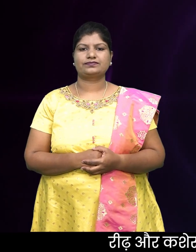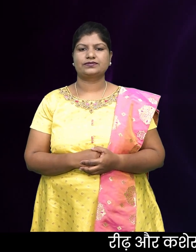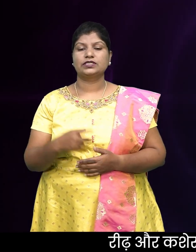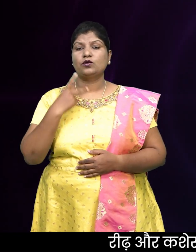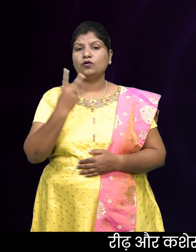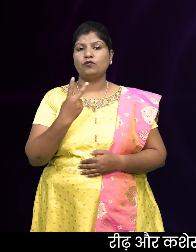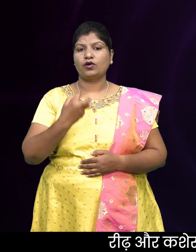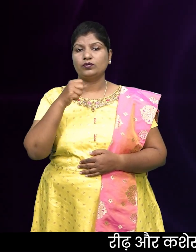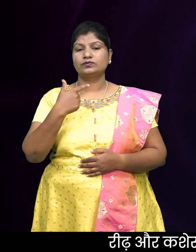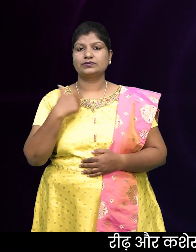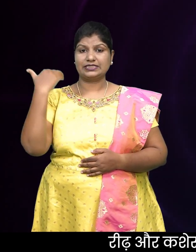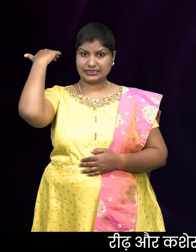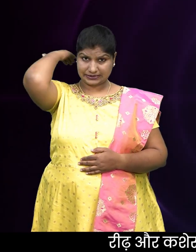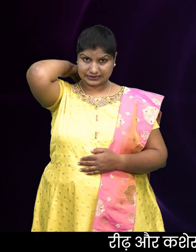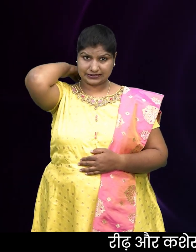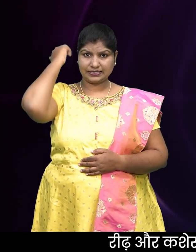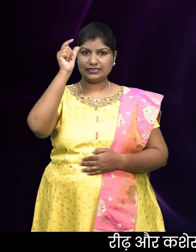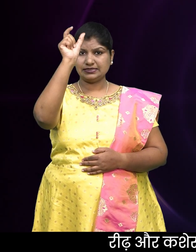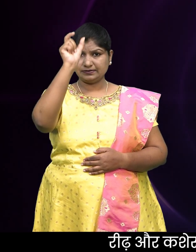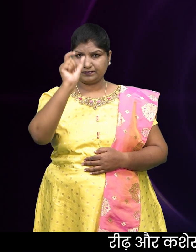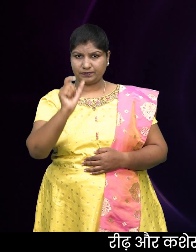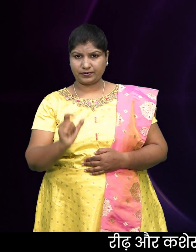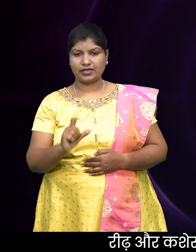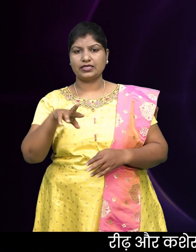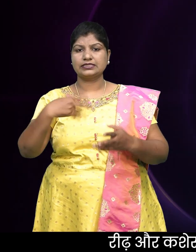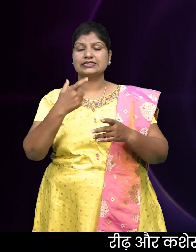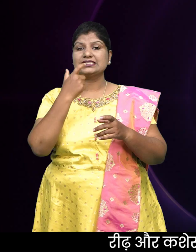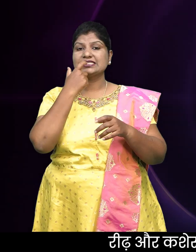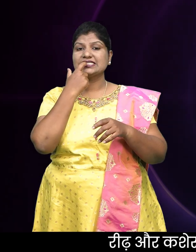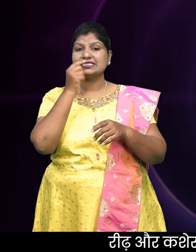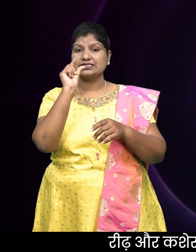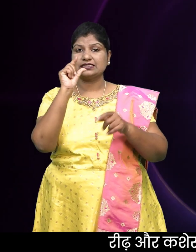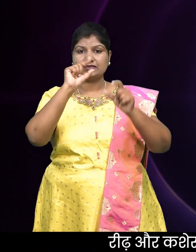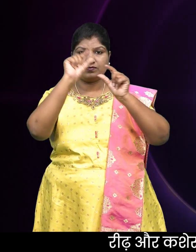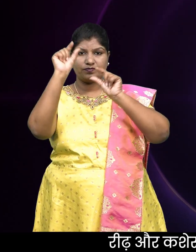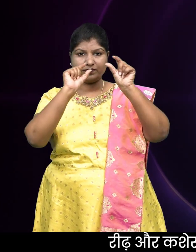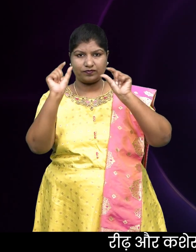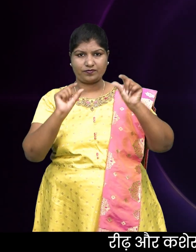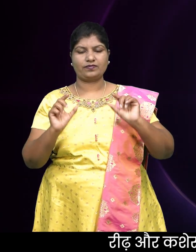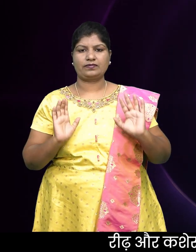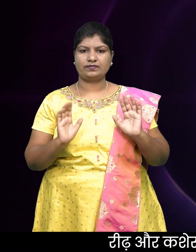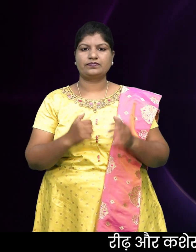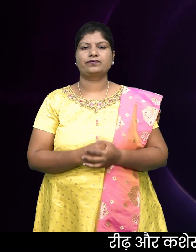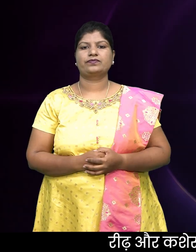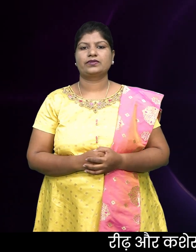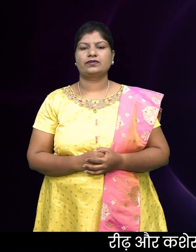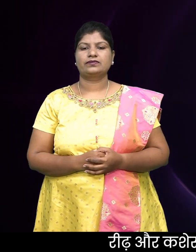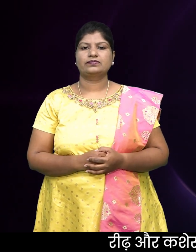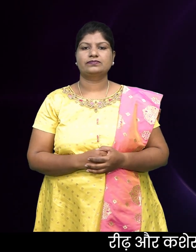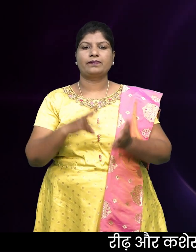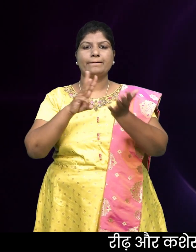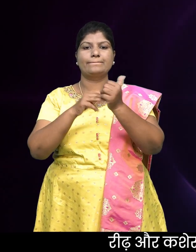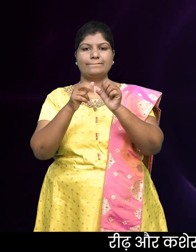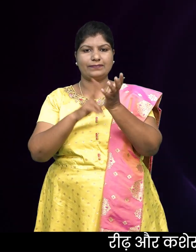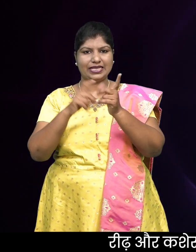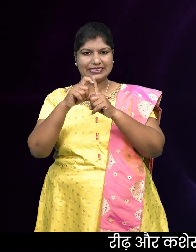रीढ़ और कशेरुक स्तंभ, जबड़े, तालू, निचले नासिका, शंख